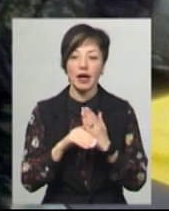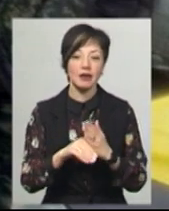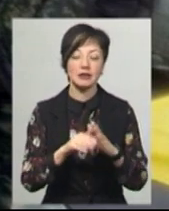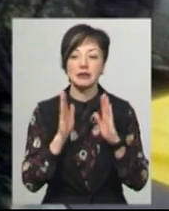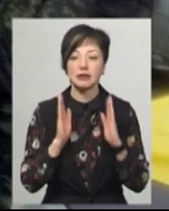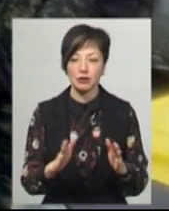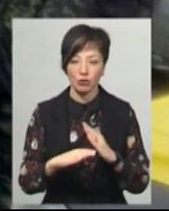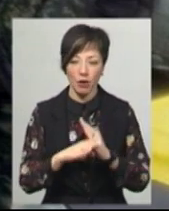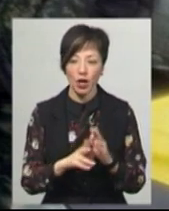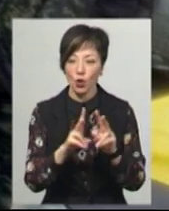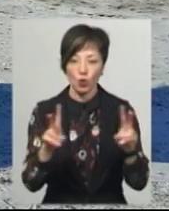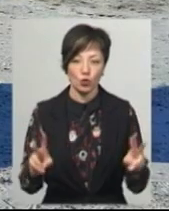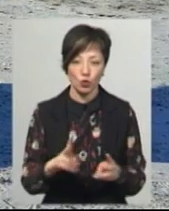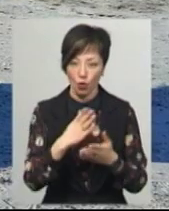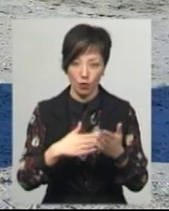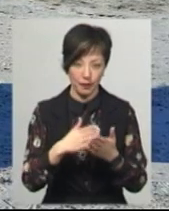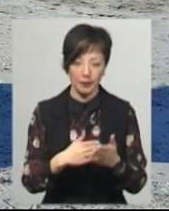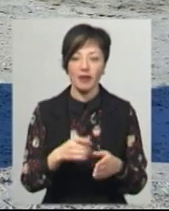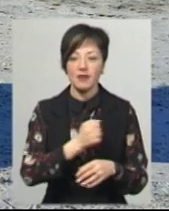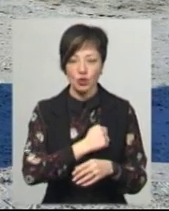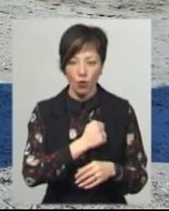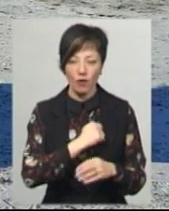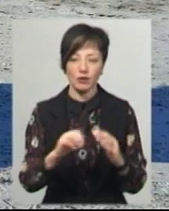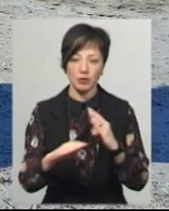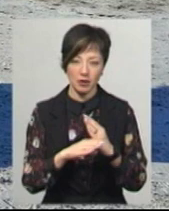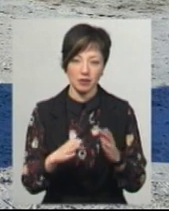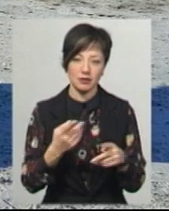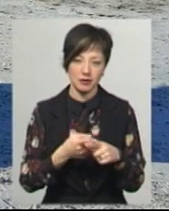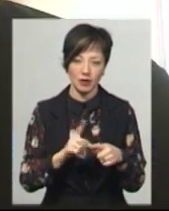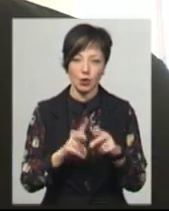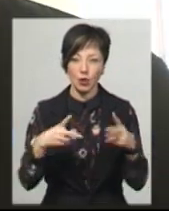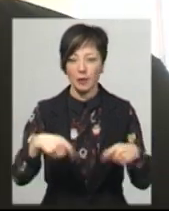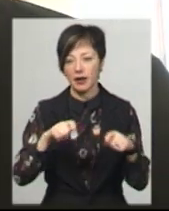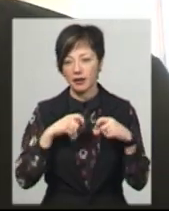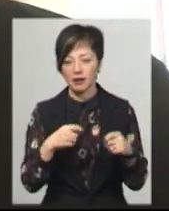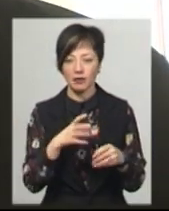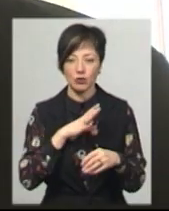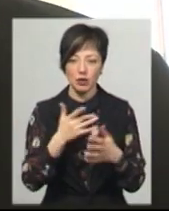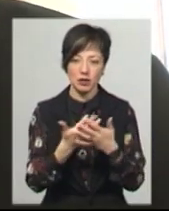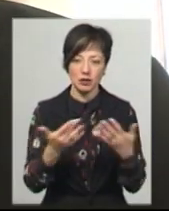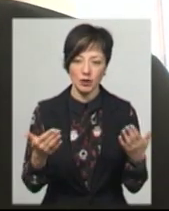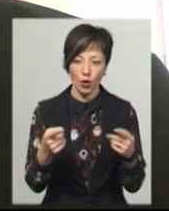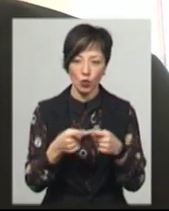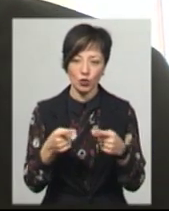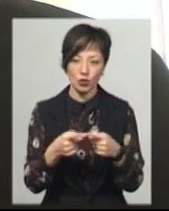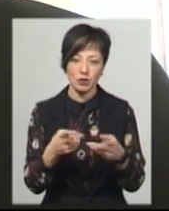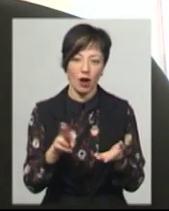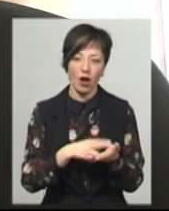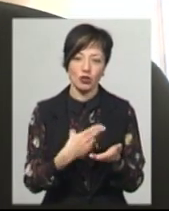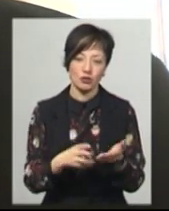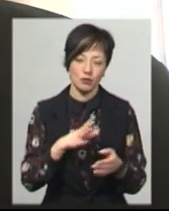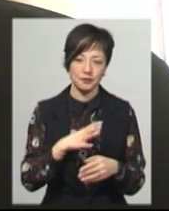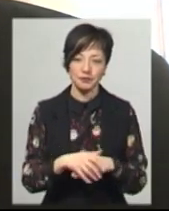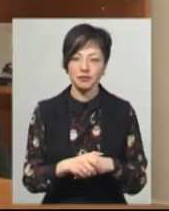ніхто. Ну, військові допомагали сухпаями. Баця чи хто передав, ну там такий невеличкий кульочок каші.